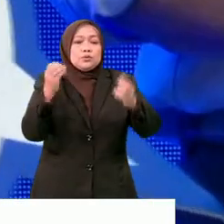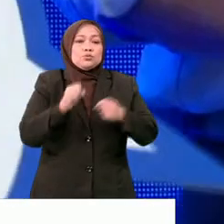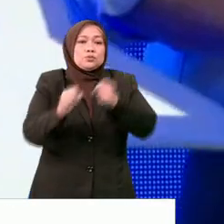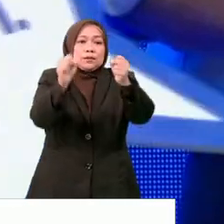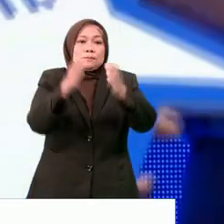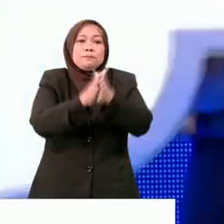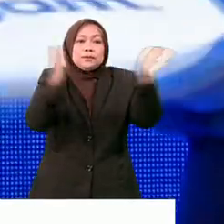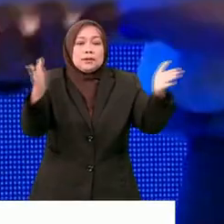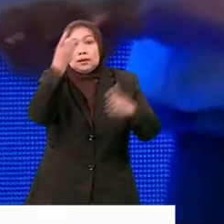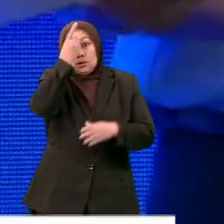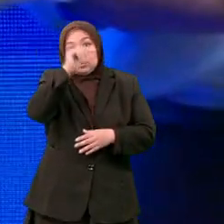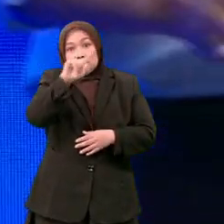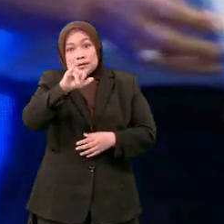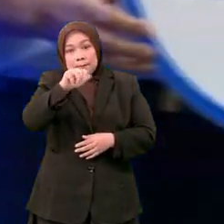besar Datuk Sri Jamal maryunus